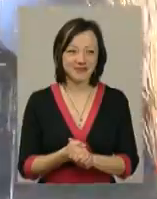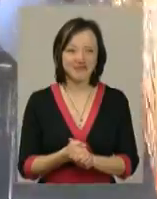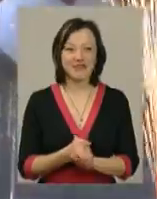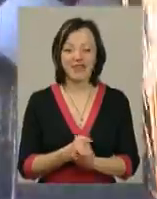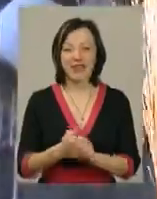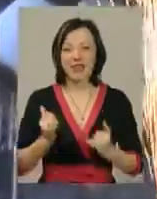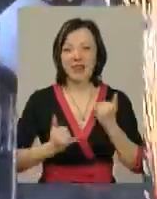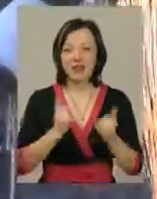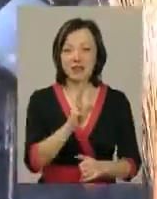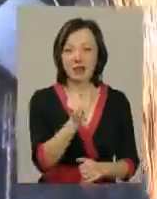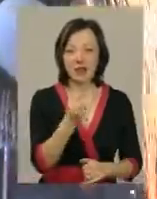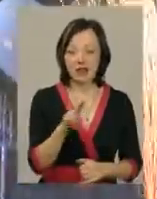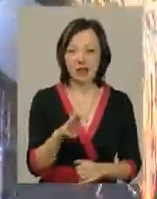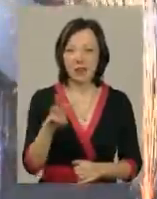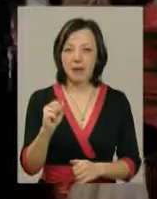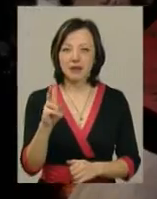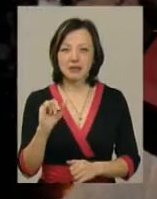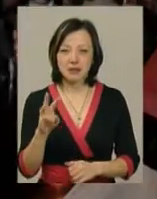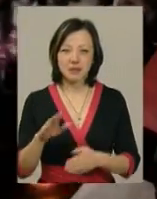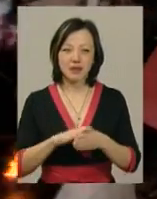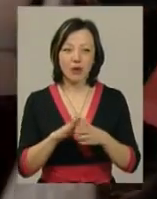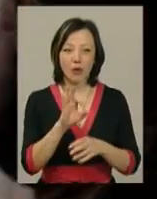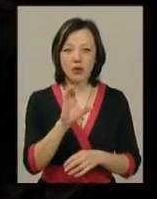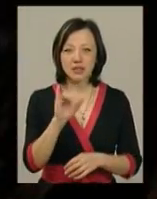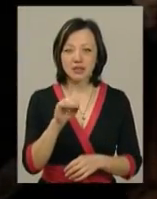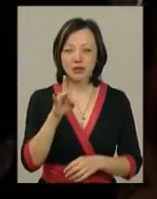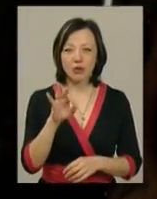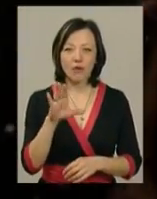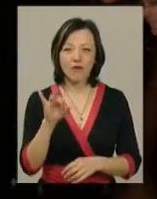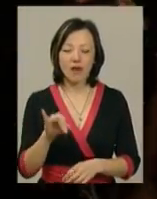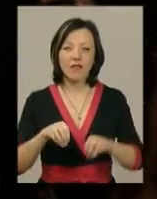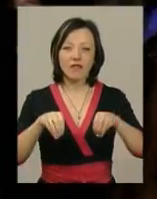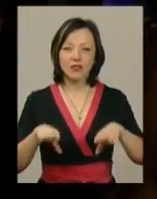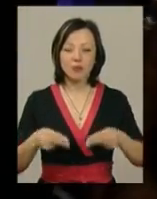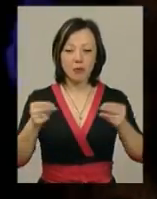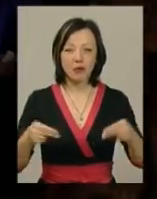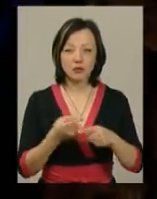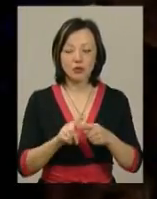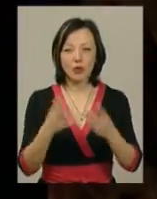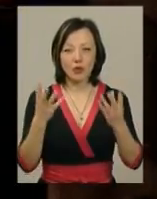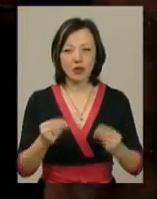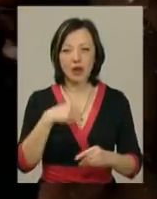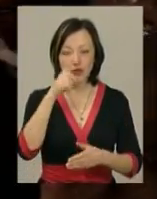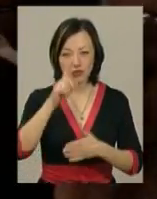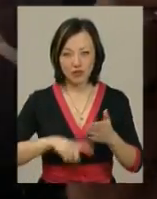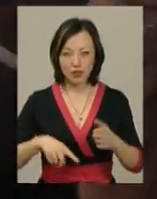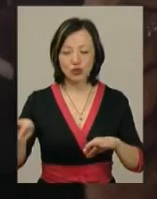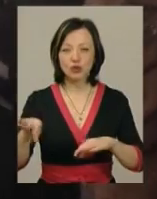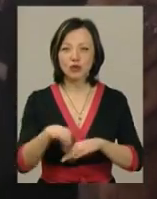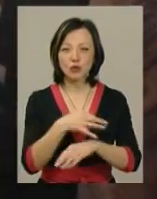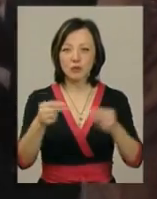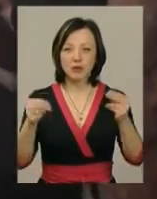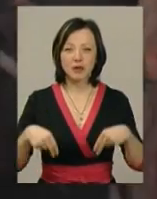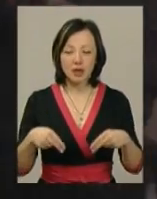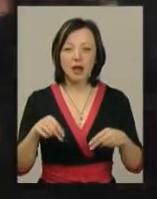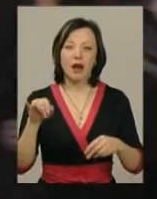Наречені Катерина і Максим за спільним відтепер прізвищем Осітрове вирішили побратися саме цього дня. Молодята кажуть, вірять, що шлюби укладаються на